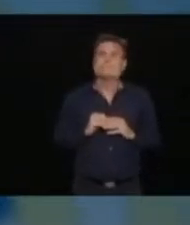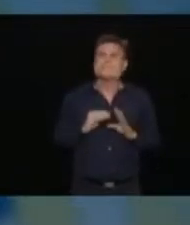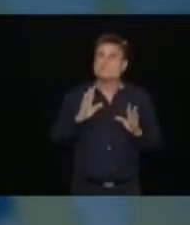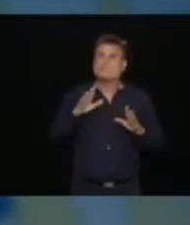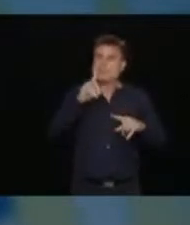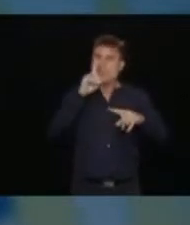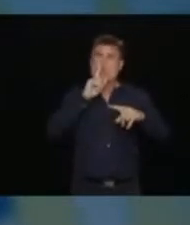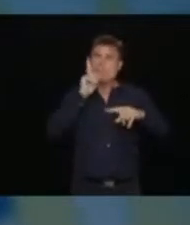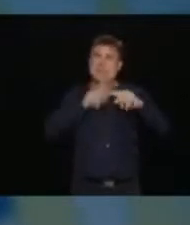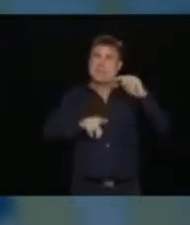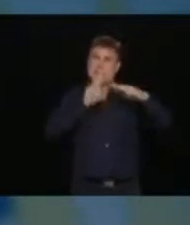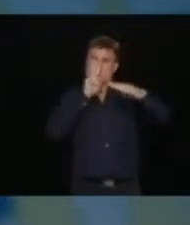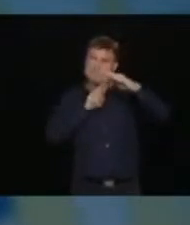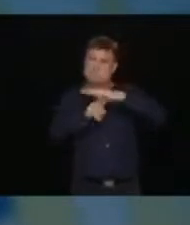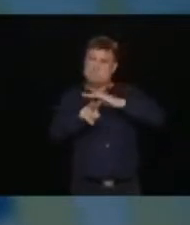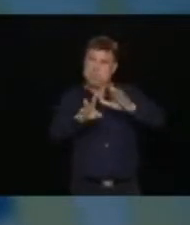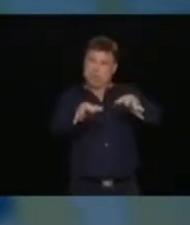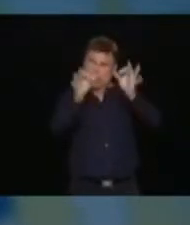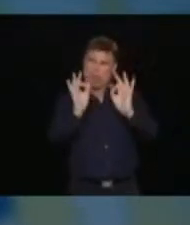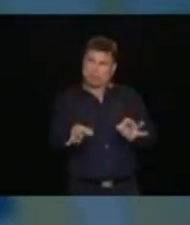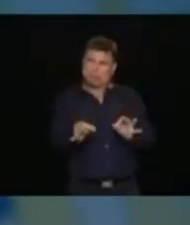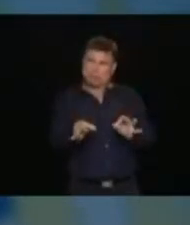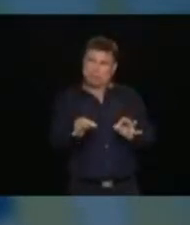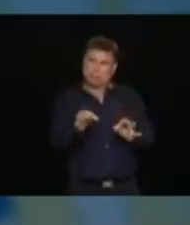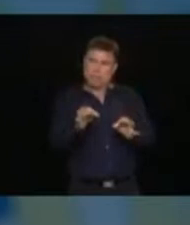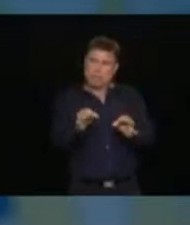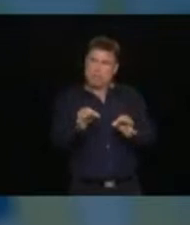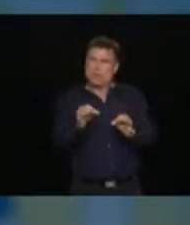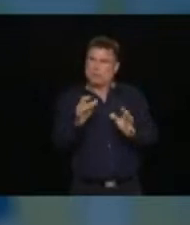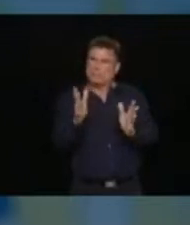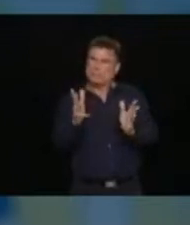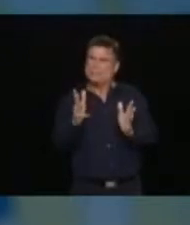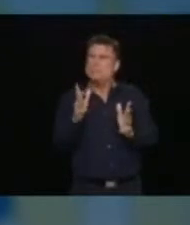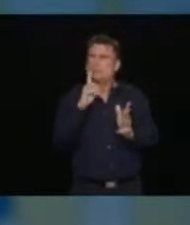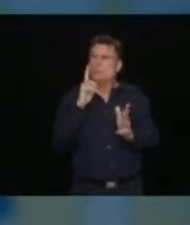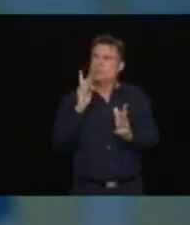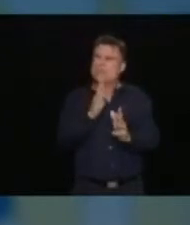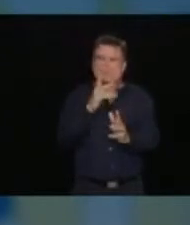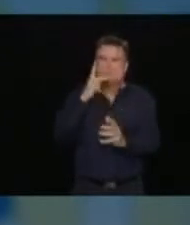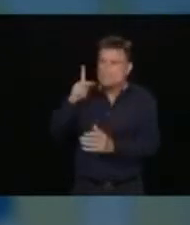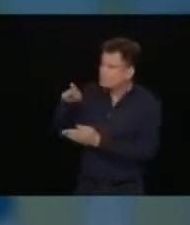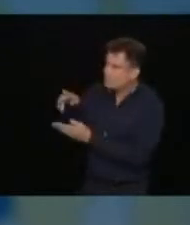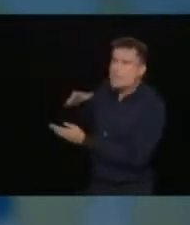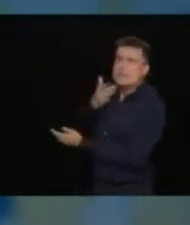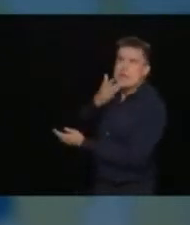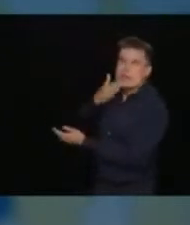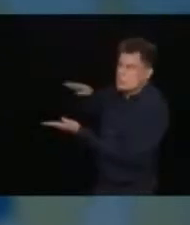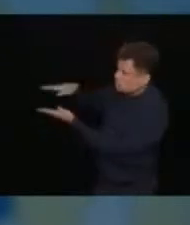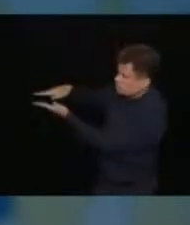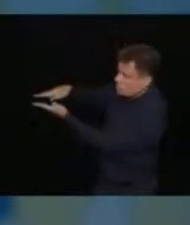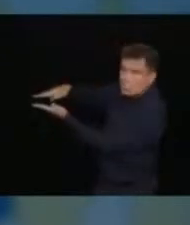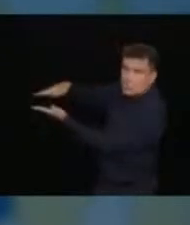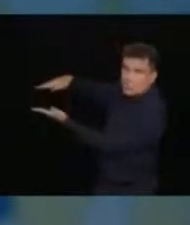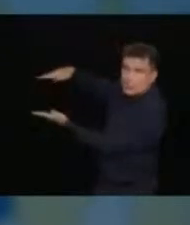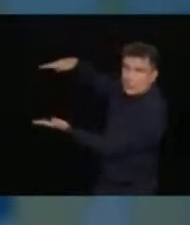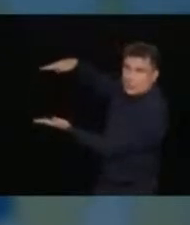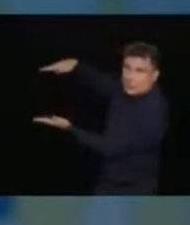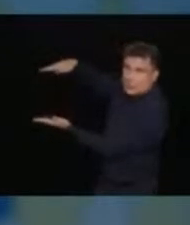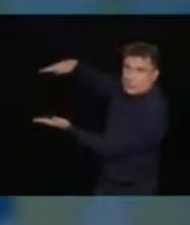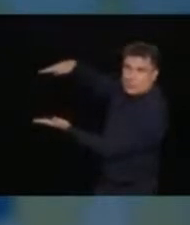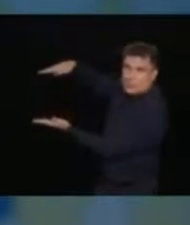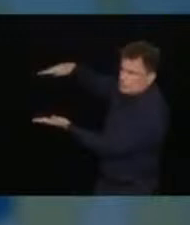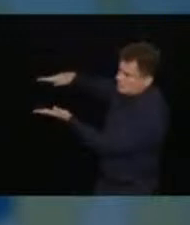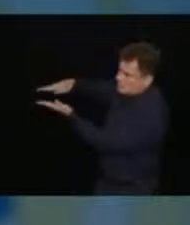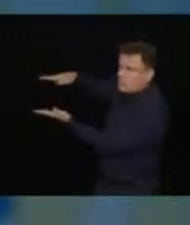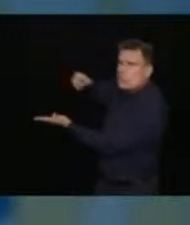后开始病情又开始往上走了。所以这个我们每天所做的自己的事情都能